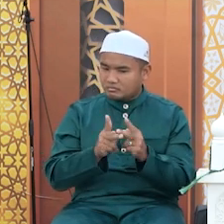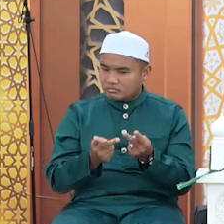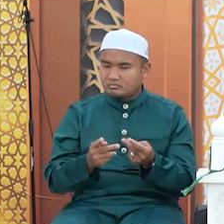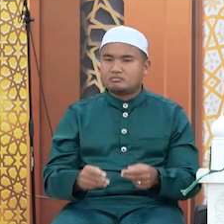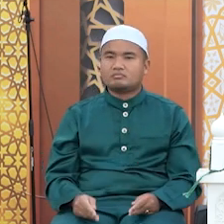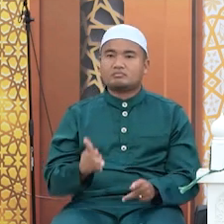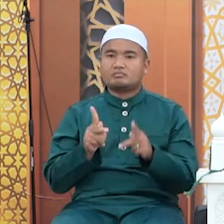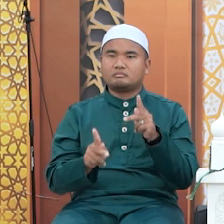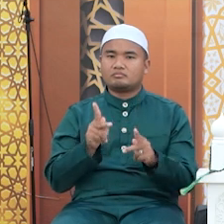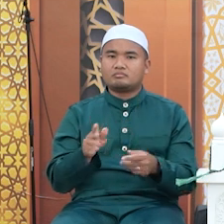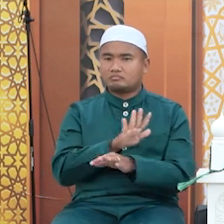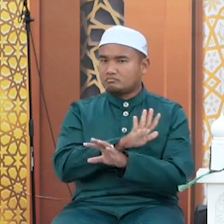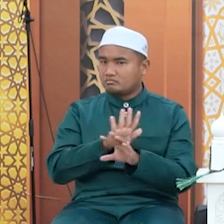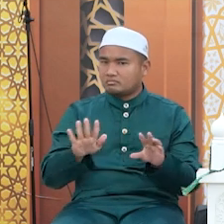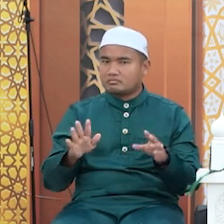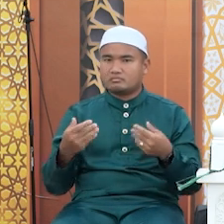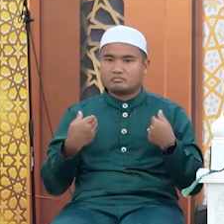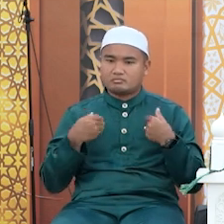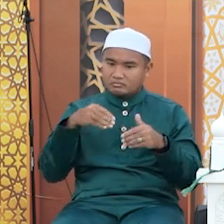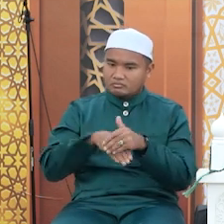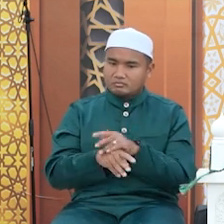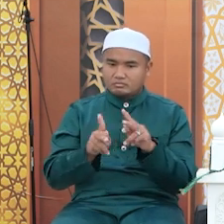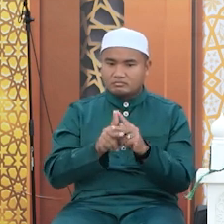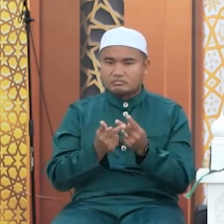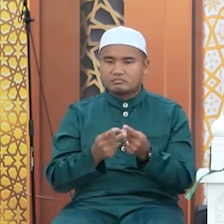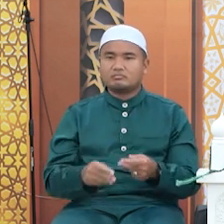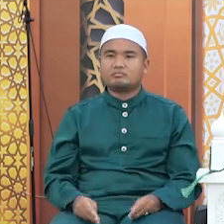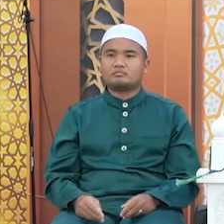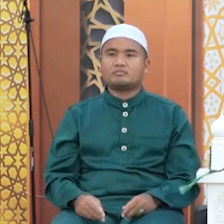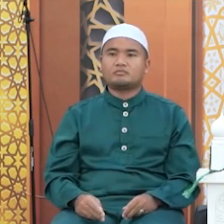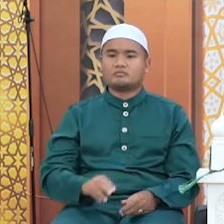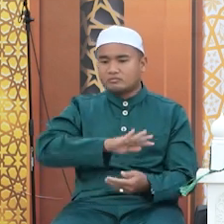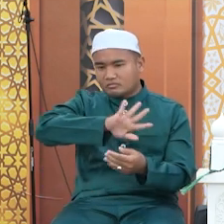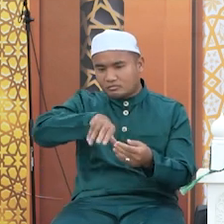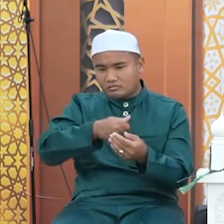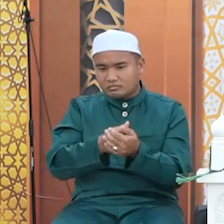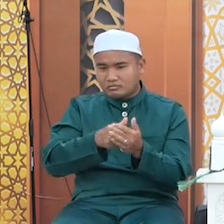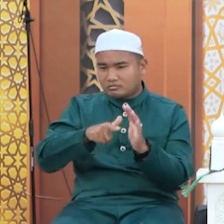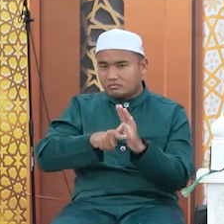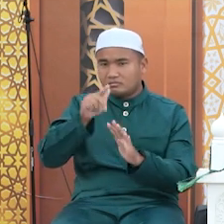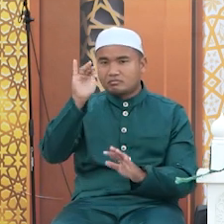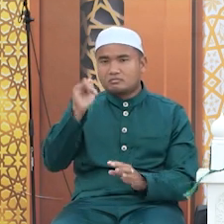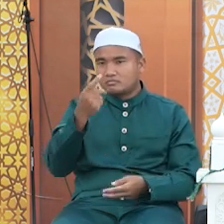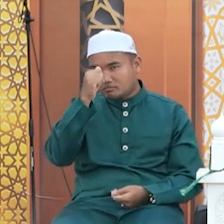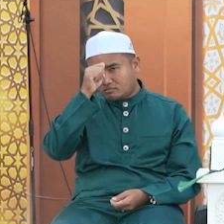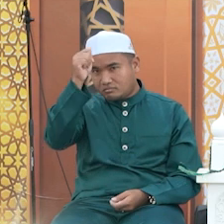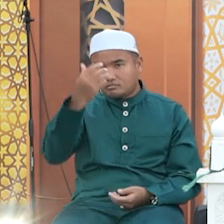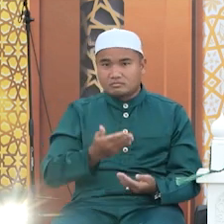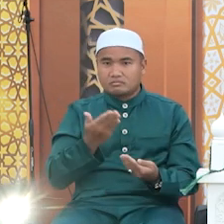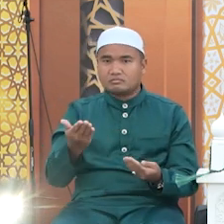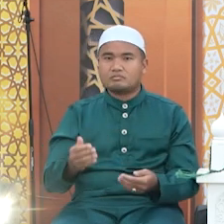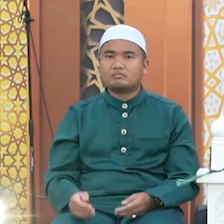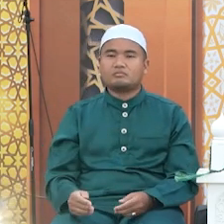rasa bahawa nikmat ini adalah amat penting untuk kita hayati dan kita fahami